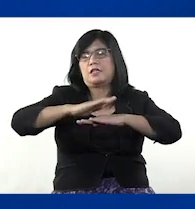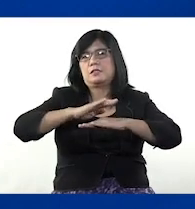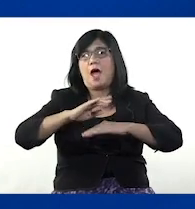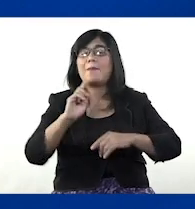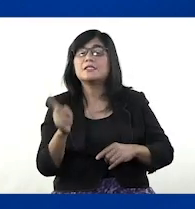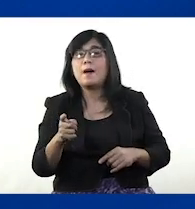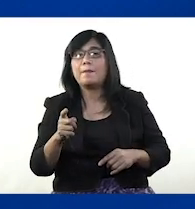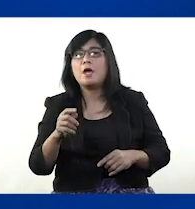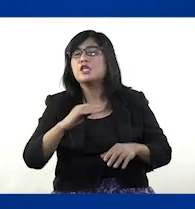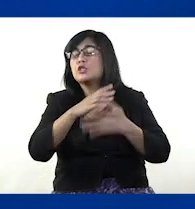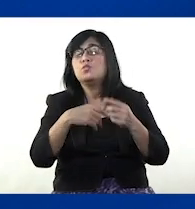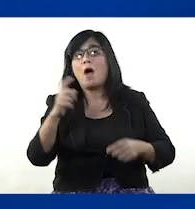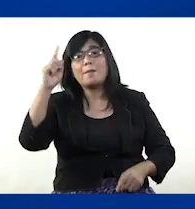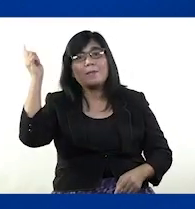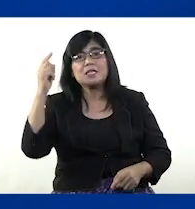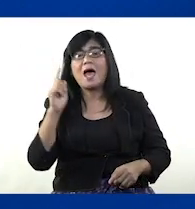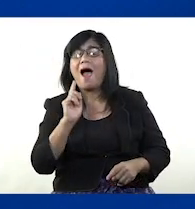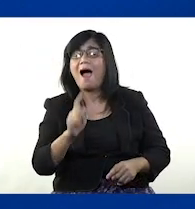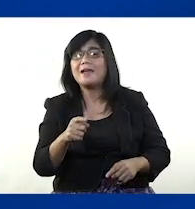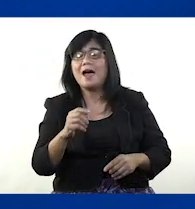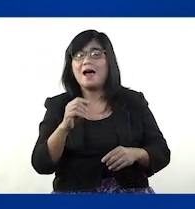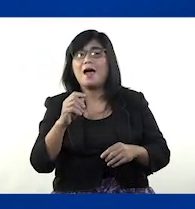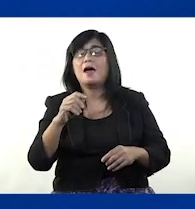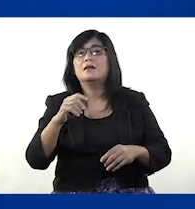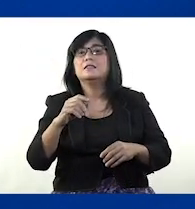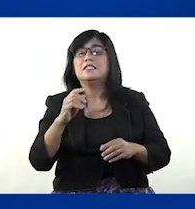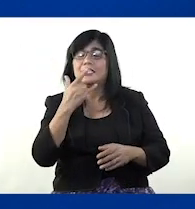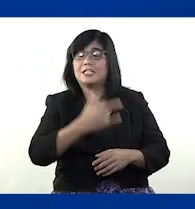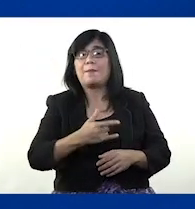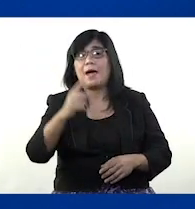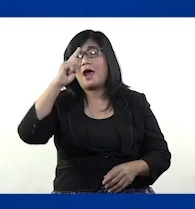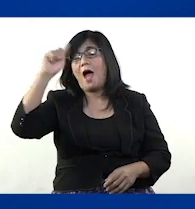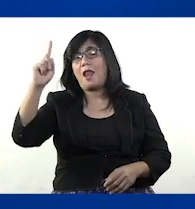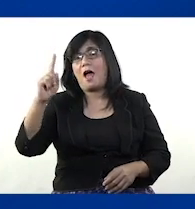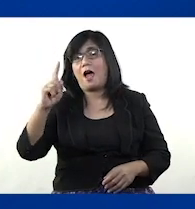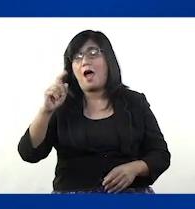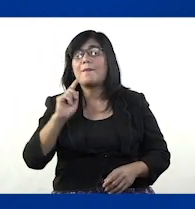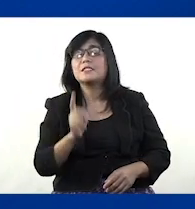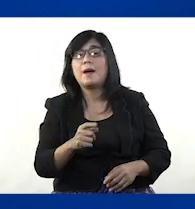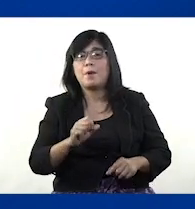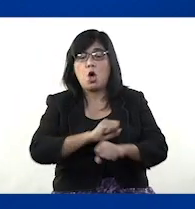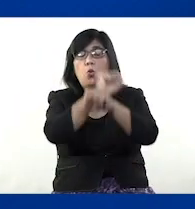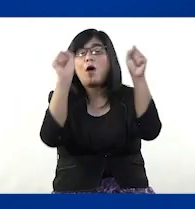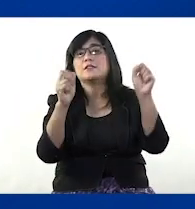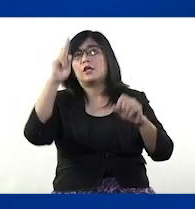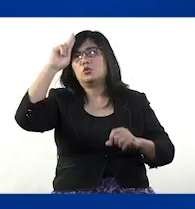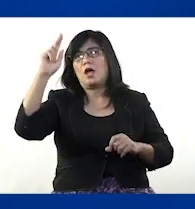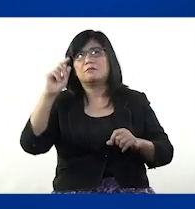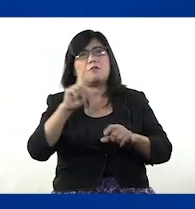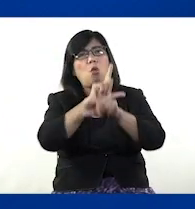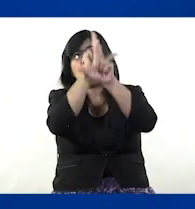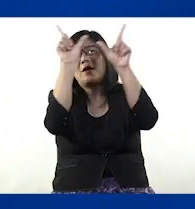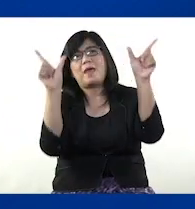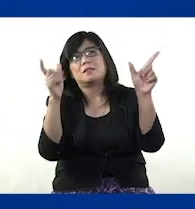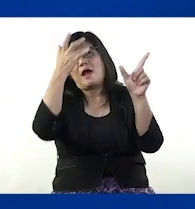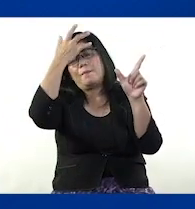dan pemerintah pemerintah yang ada ditetapkan oleh Allah kenapa kuasa Tuhan begitu luar biasa Hai apa